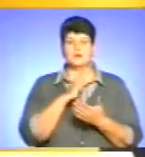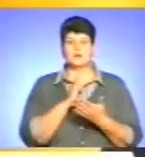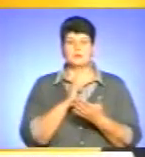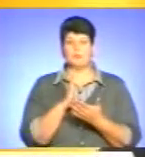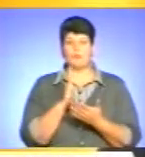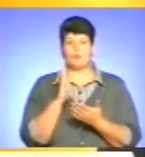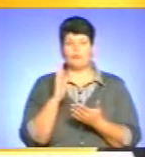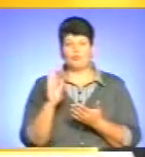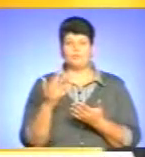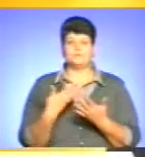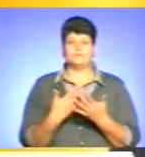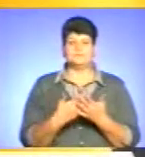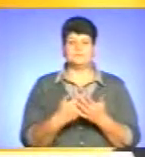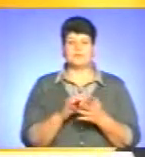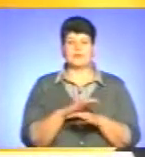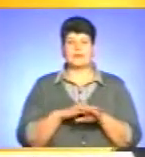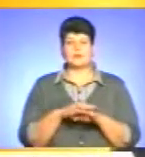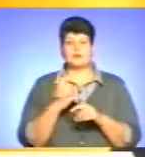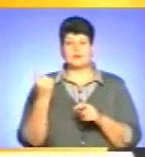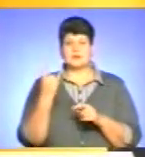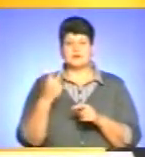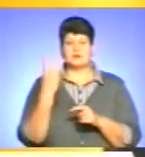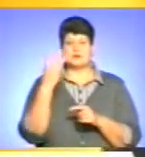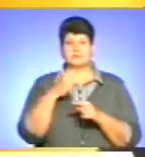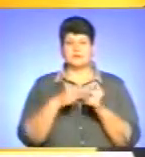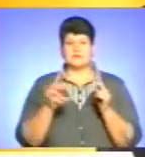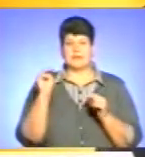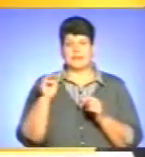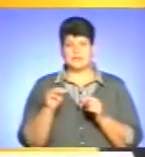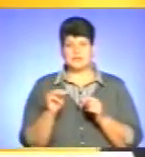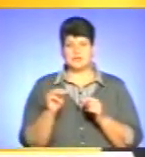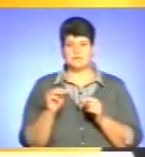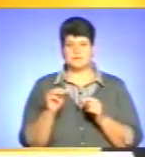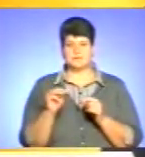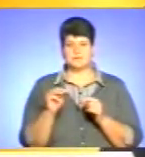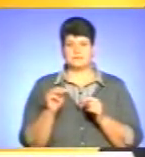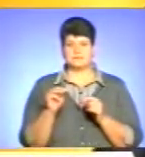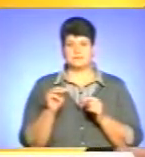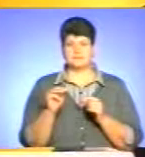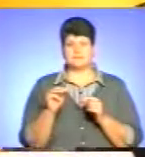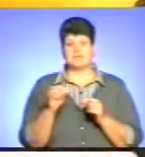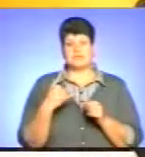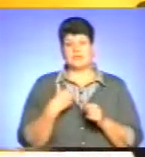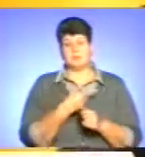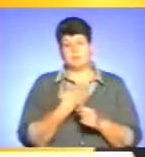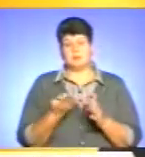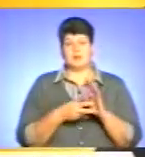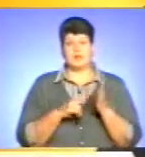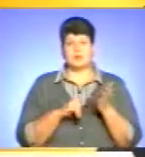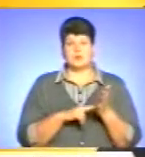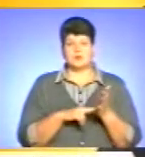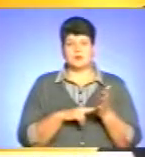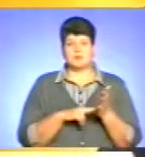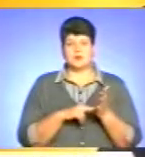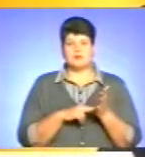десь порядка, в народному господарстві буде порядка 3500. От. І ми так плануємо